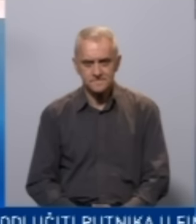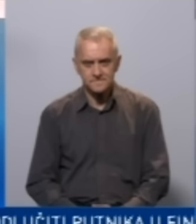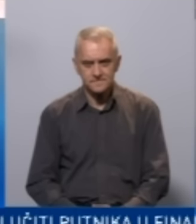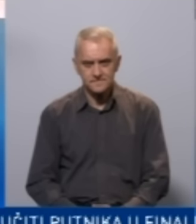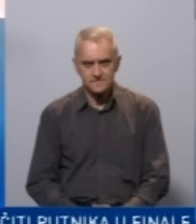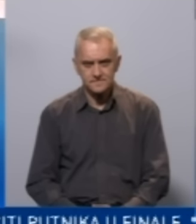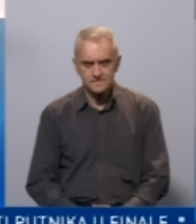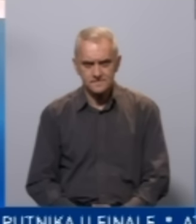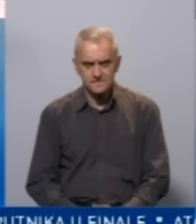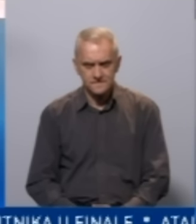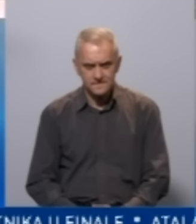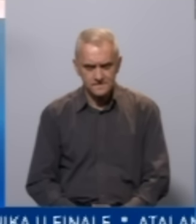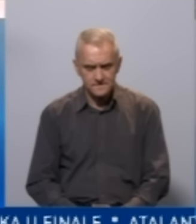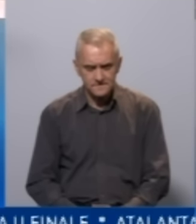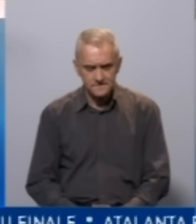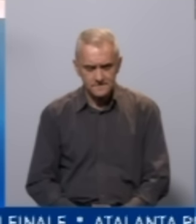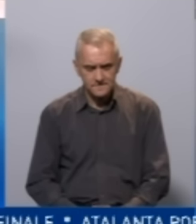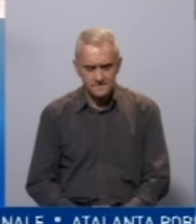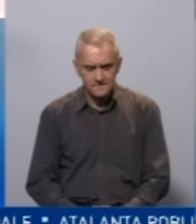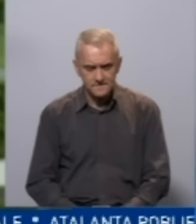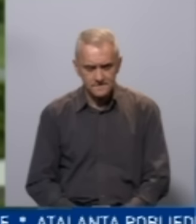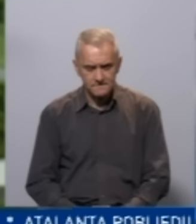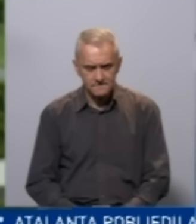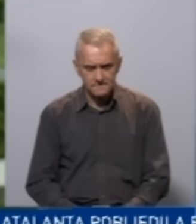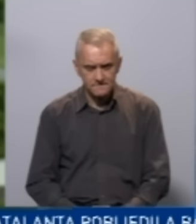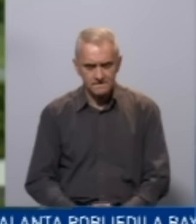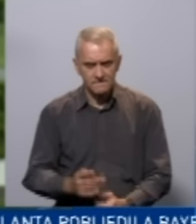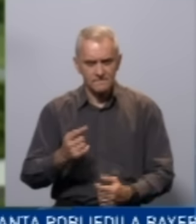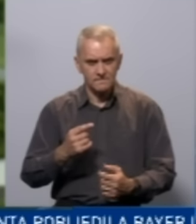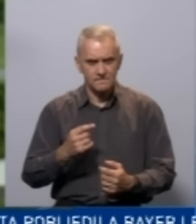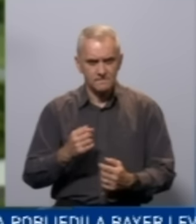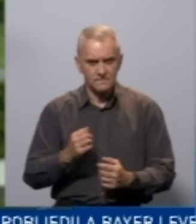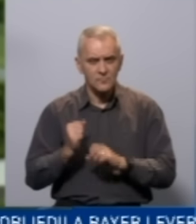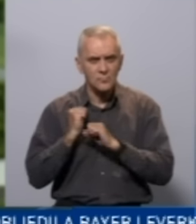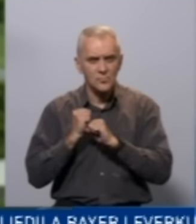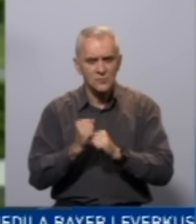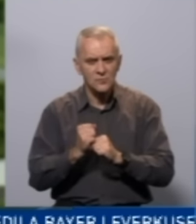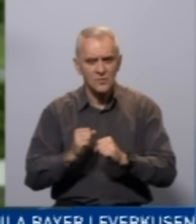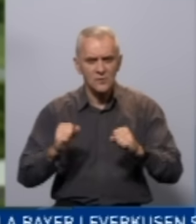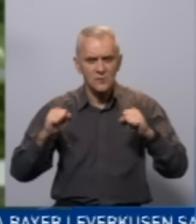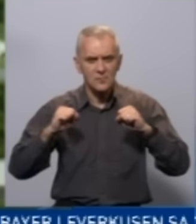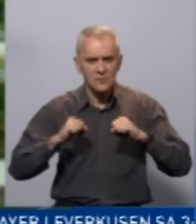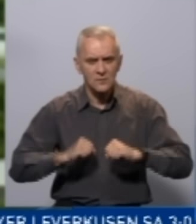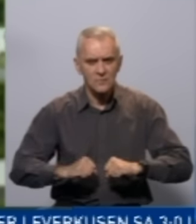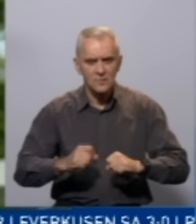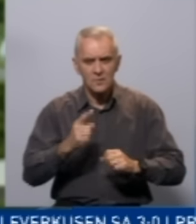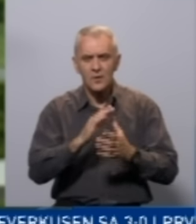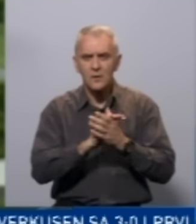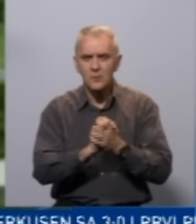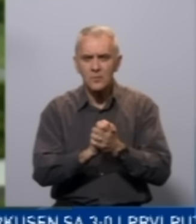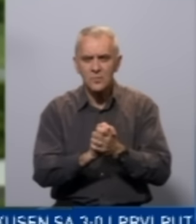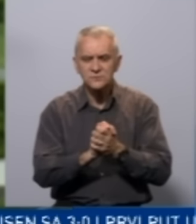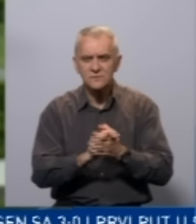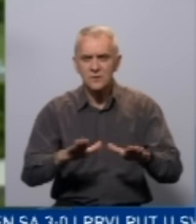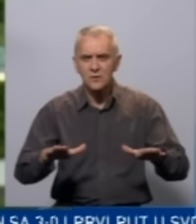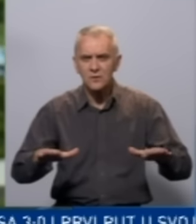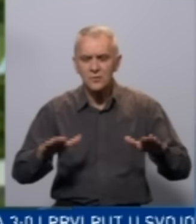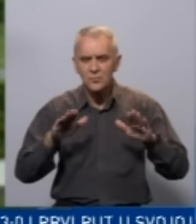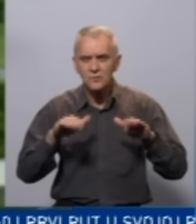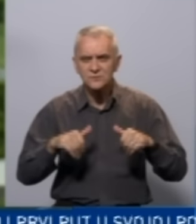Dio državnog vrha i nositelji vlasti na nivou federacije očekivano pozdravili su usvajanje rezolucije